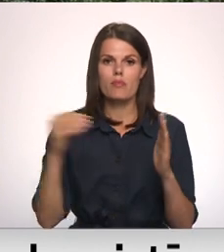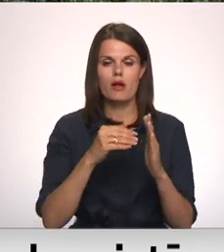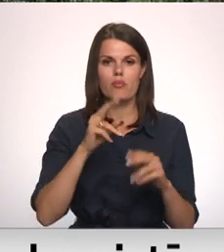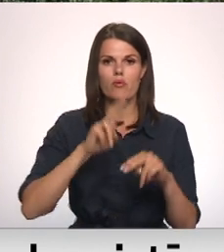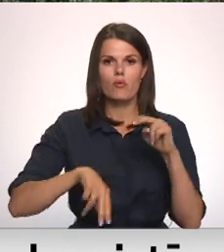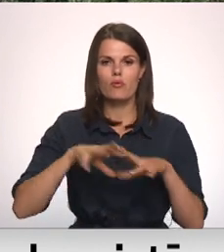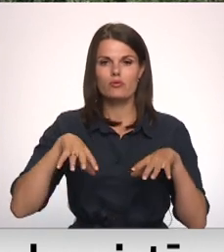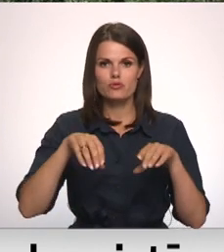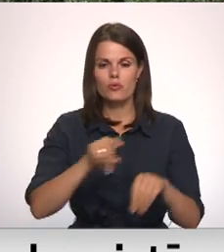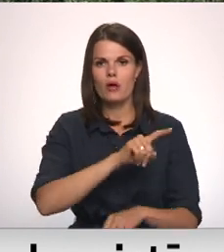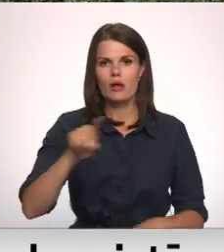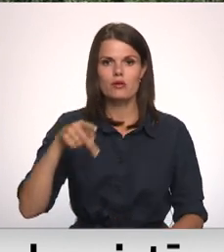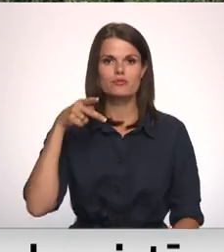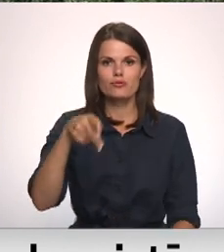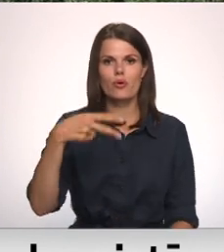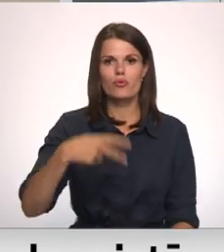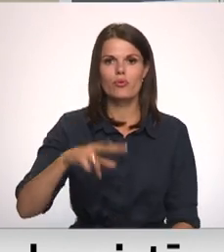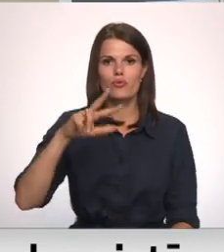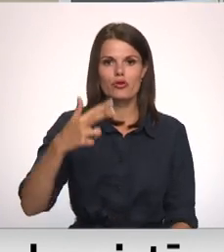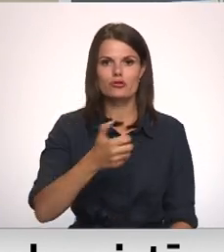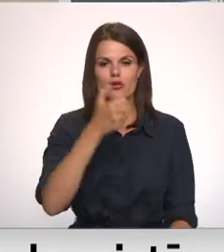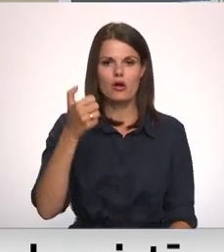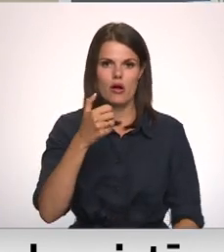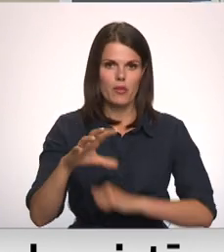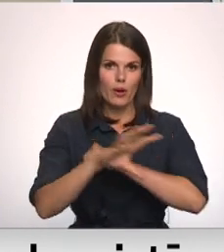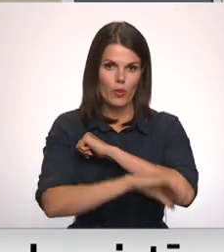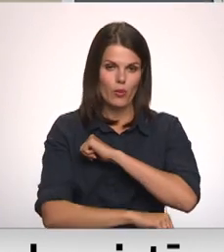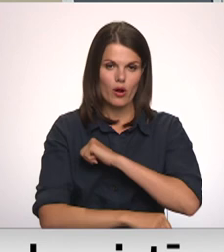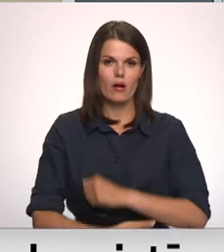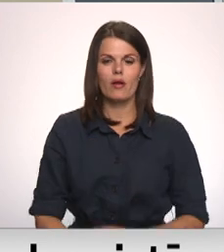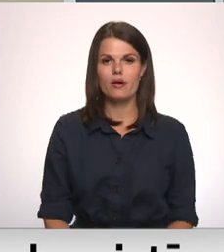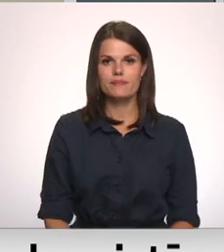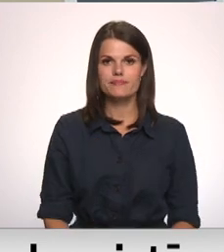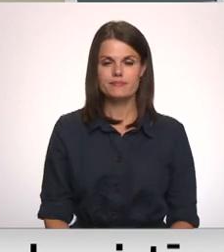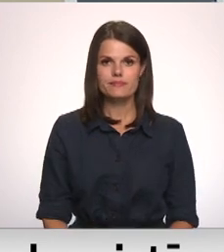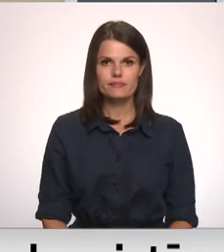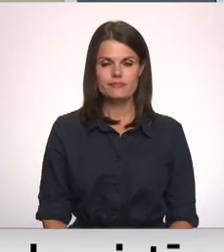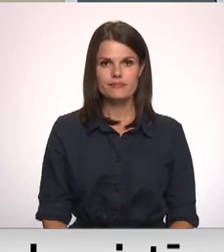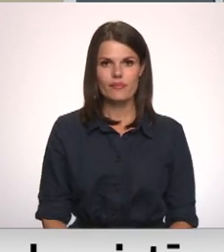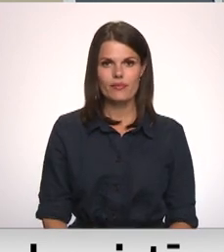līdz 2023. Gada nogalē. Sandra Leitāne, Andris Pāns, Vidzemes televīzija.